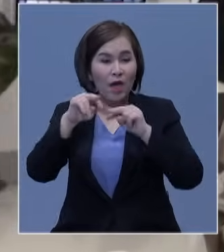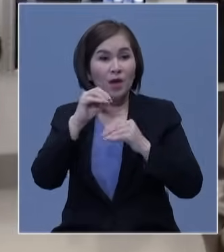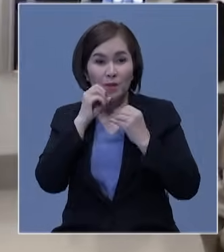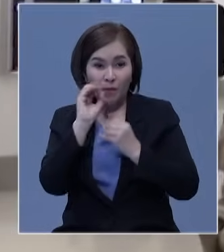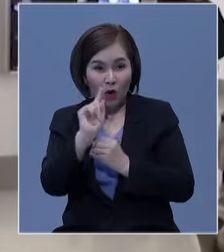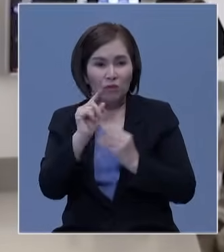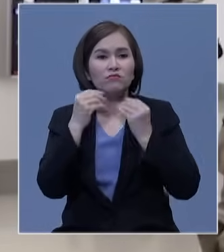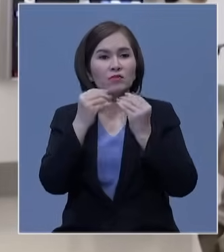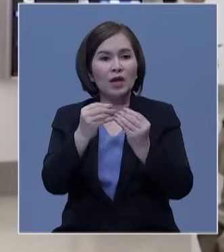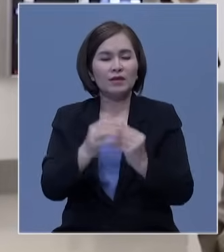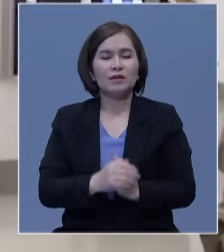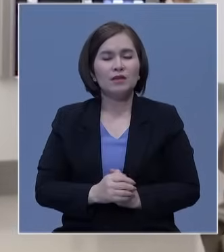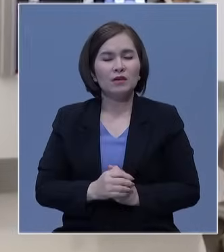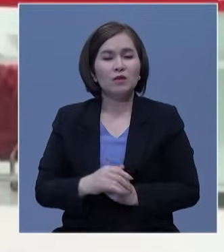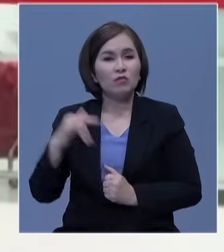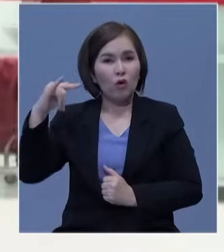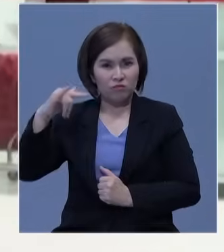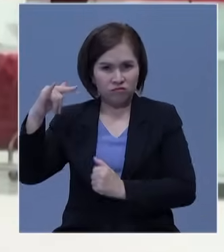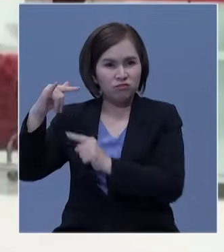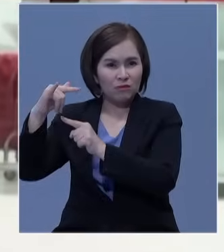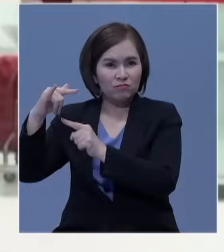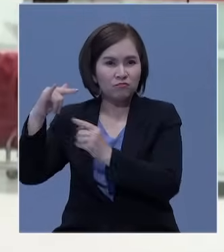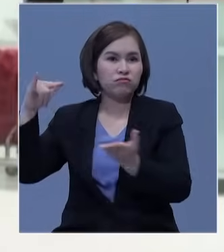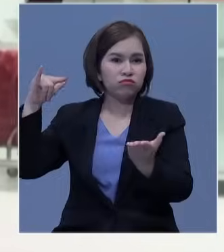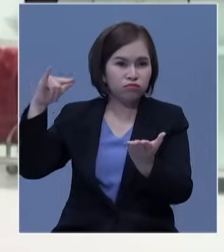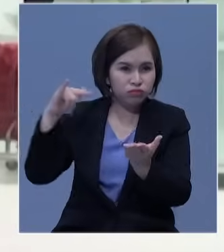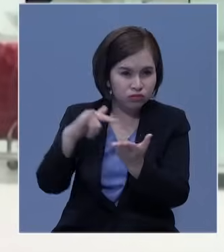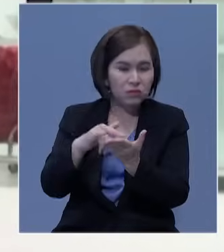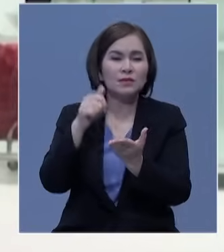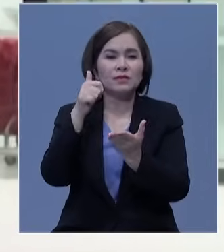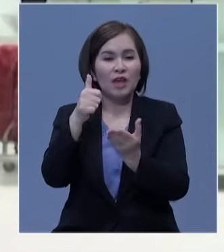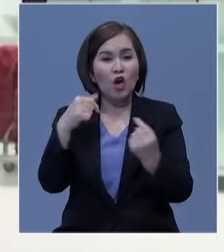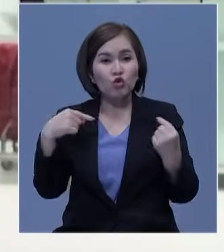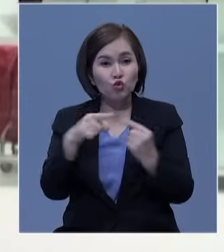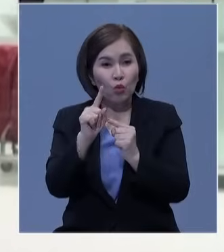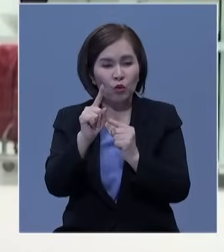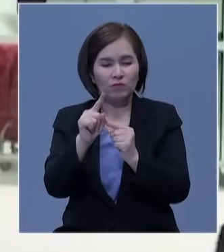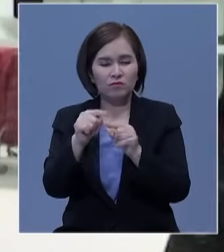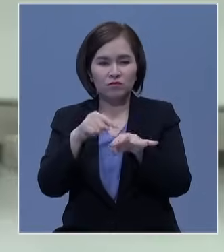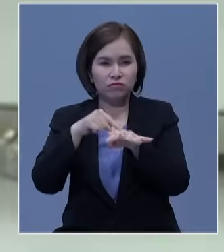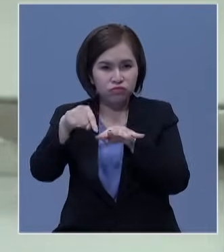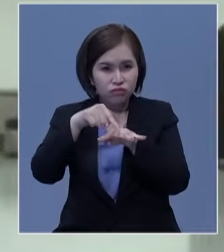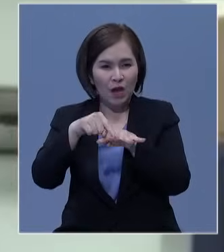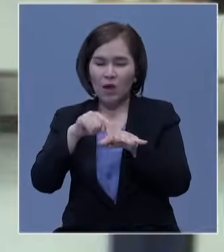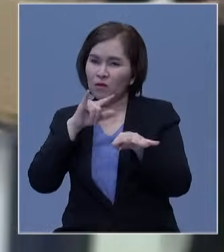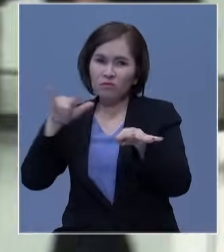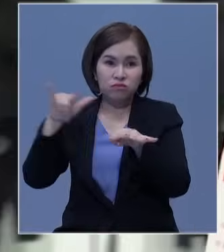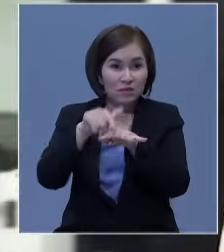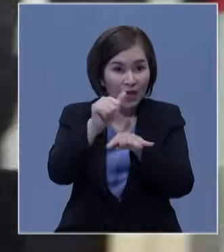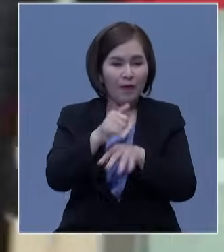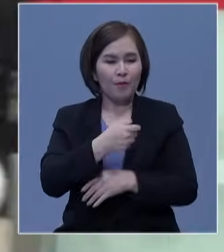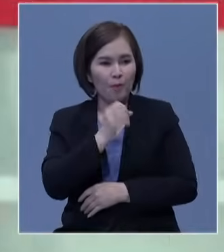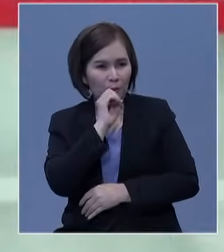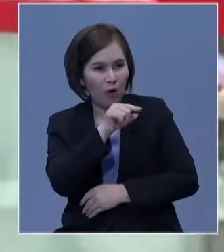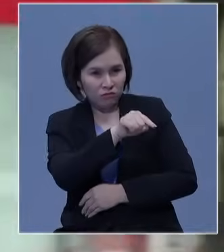ให้เครื่องบิน Japan Airlines ร่อนลงจอดบริเวณรันเวย์ได้แล้วก็สั่งให้เครื่องบินของหน่วย